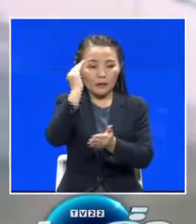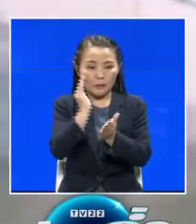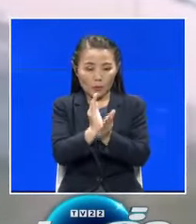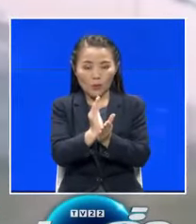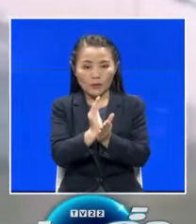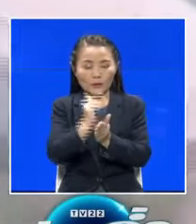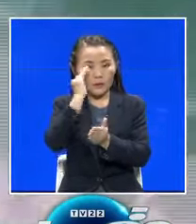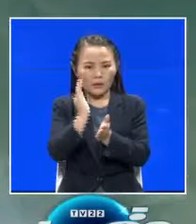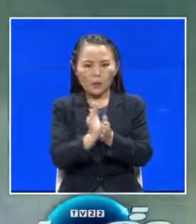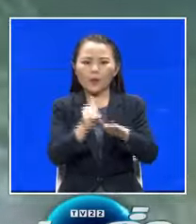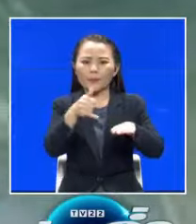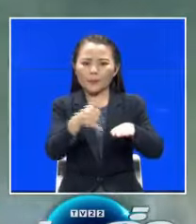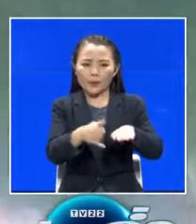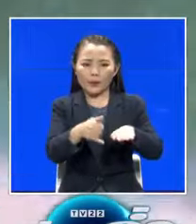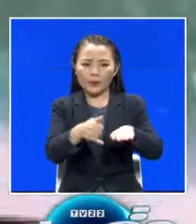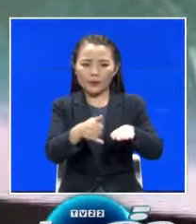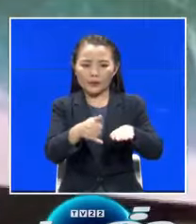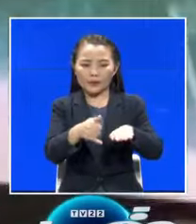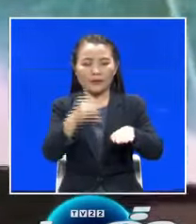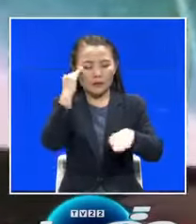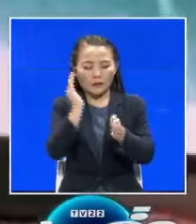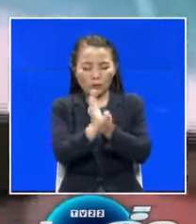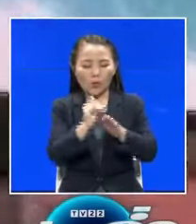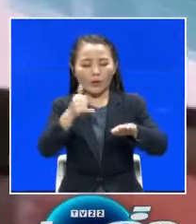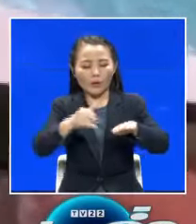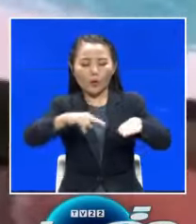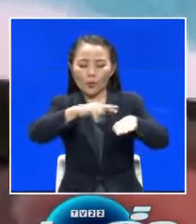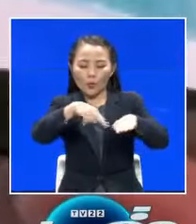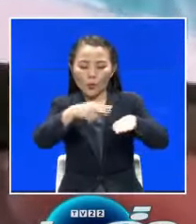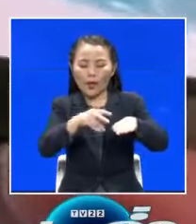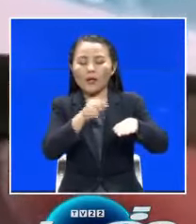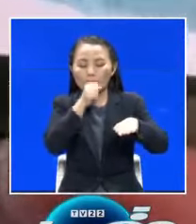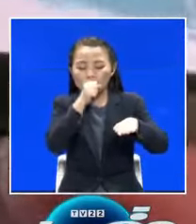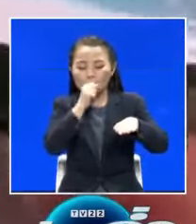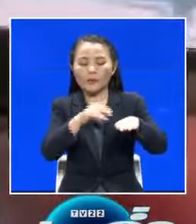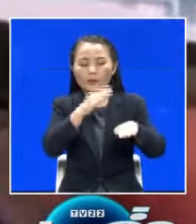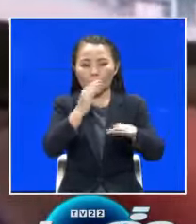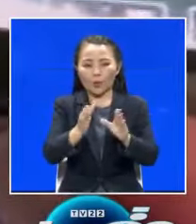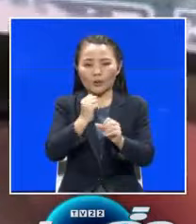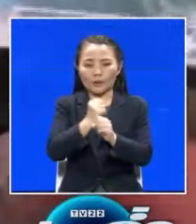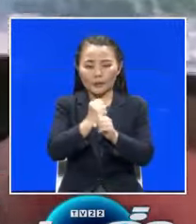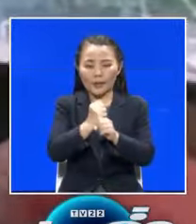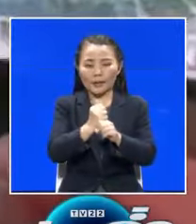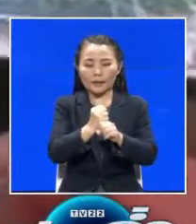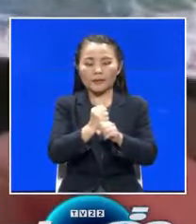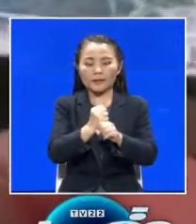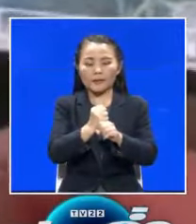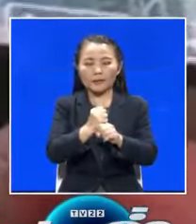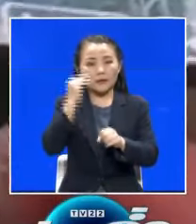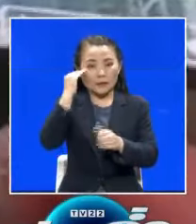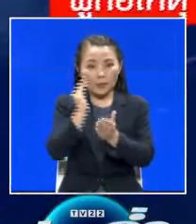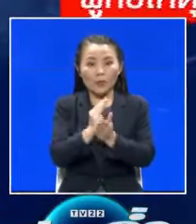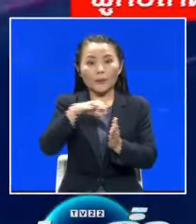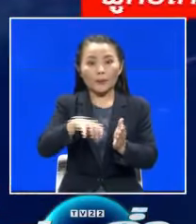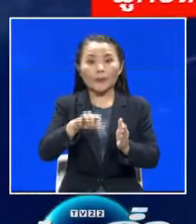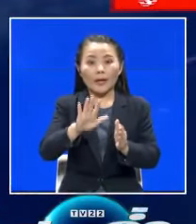จริญภักดีวงศาสารวัตรปฏิบัติราชการงานตรวจพิสูจน์ซึ่งเป็นผู้ขับขี่กองกำกับการ5ก